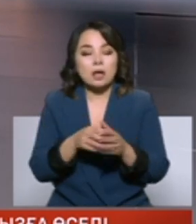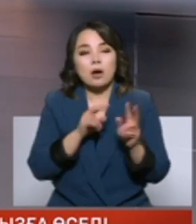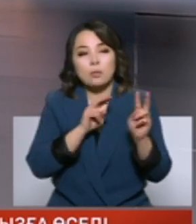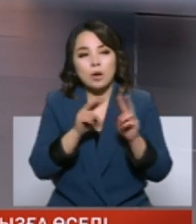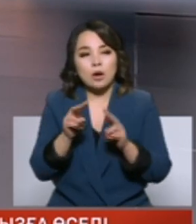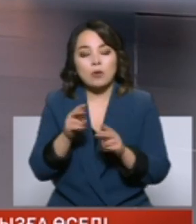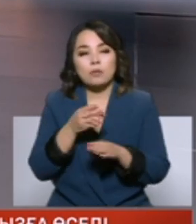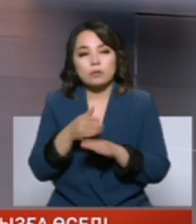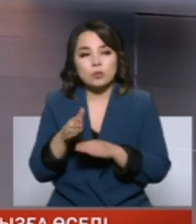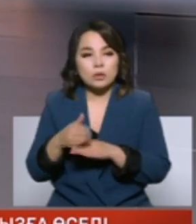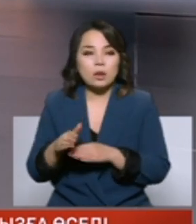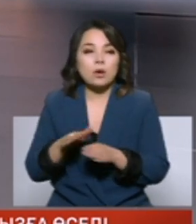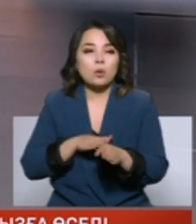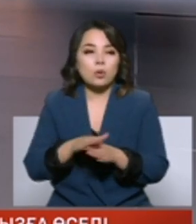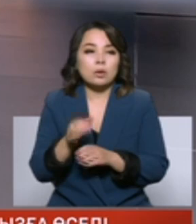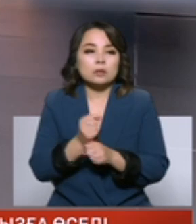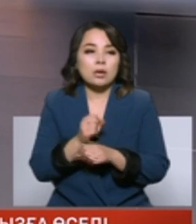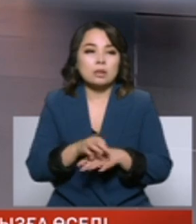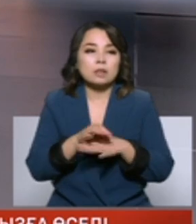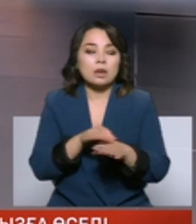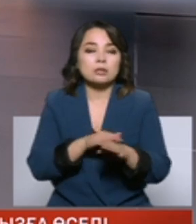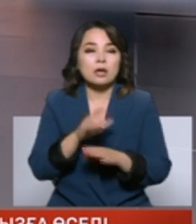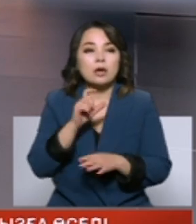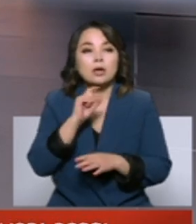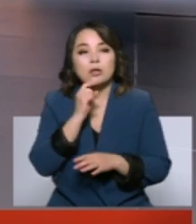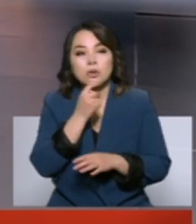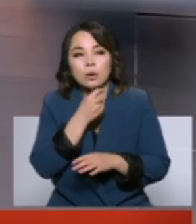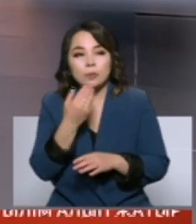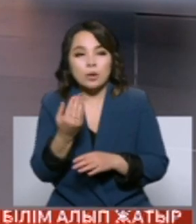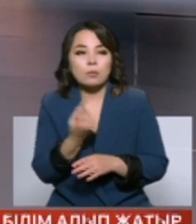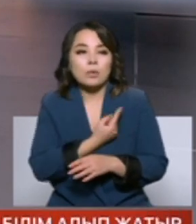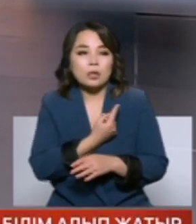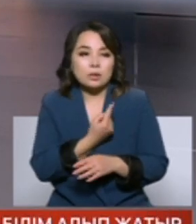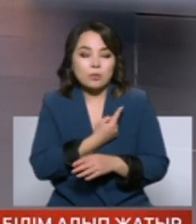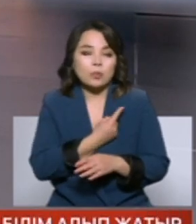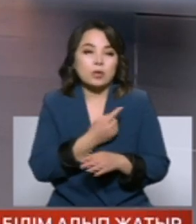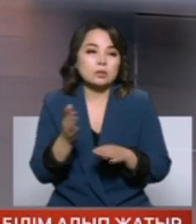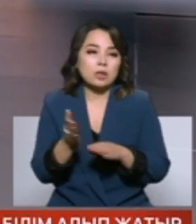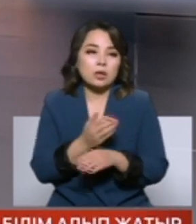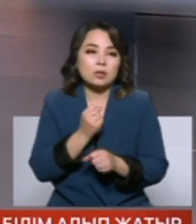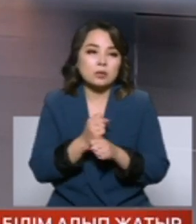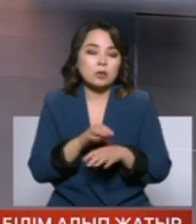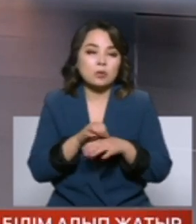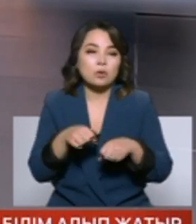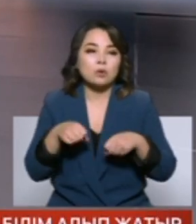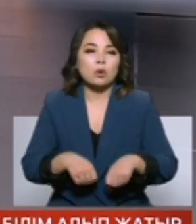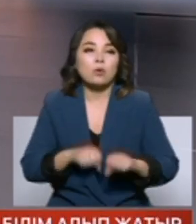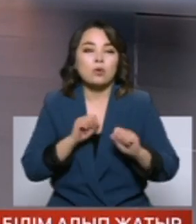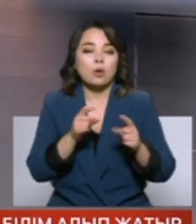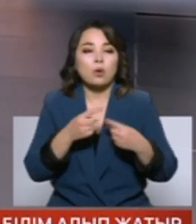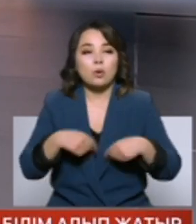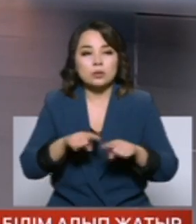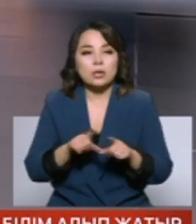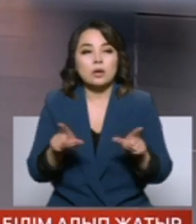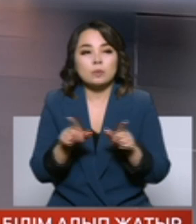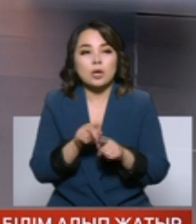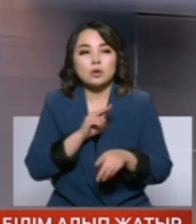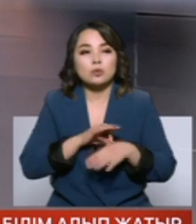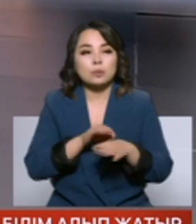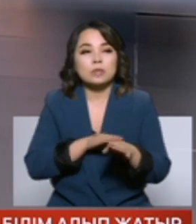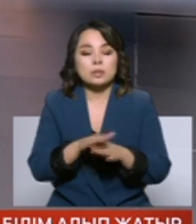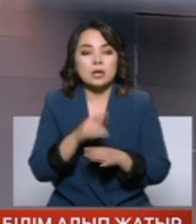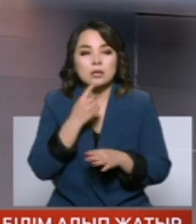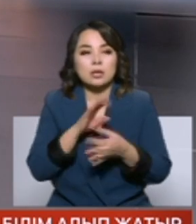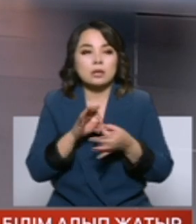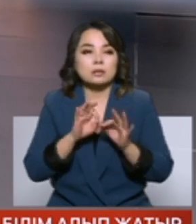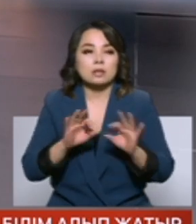бақылау функцияларын орындау барысы, оның ішінде экономиканы монополиядан арылту жөніндегі құқық қорғау органдарымен бірлескен жұмыстар туралы